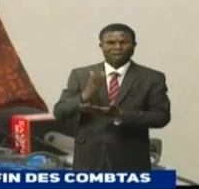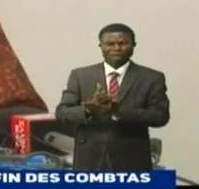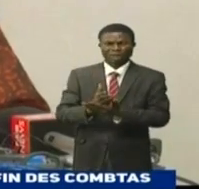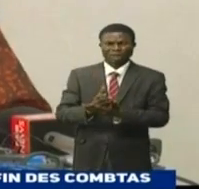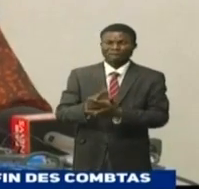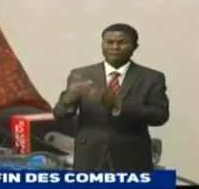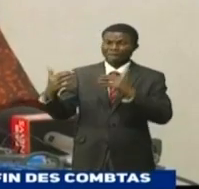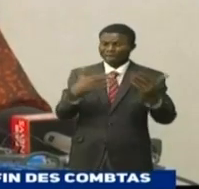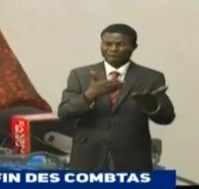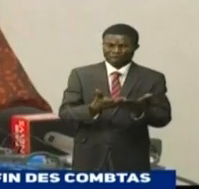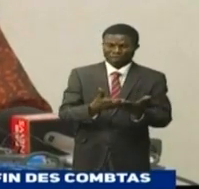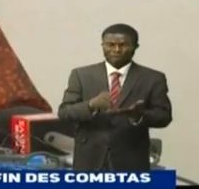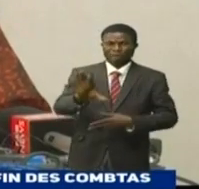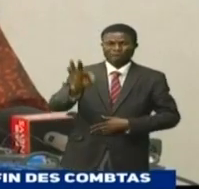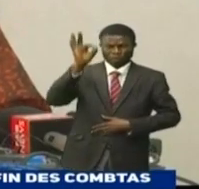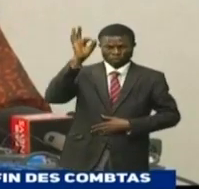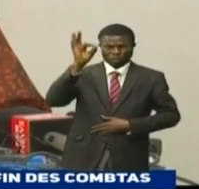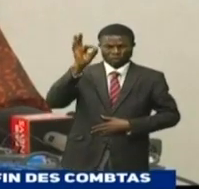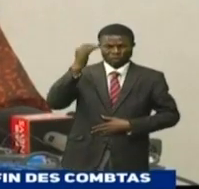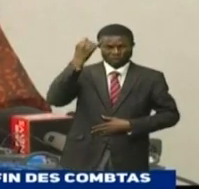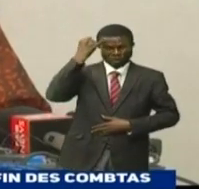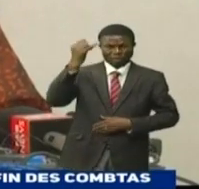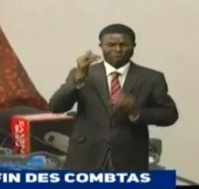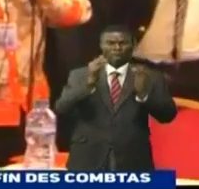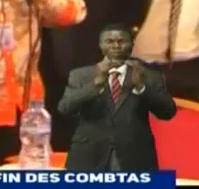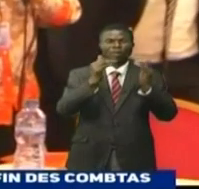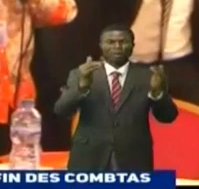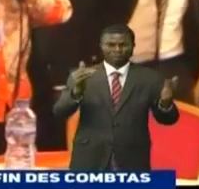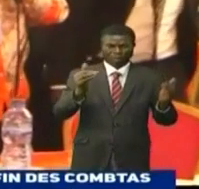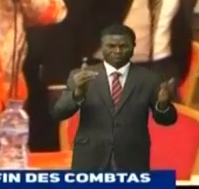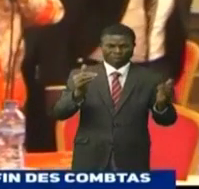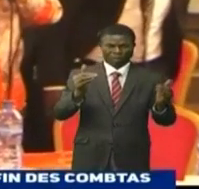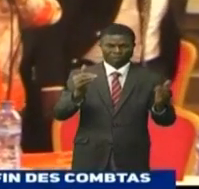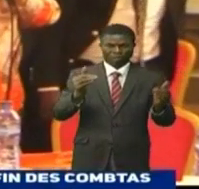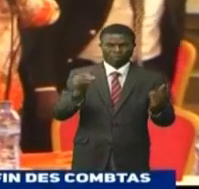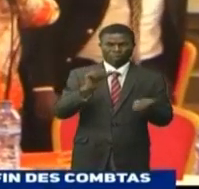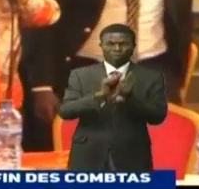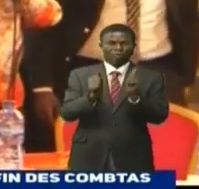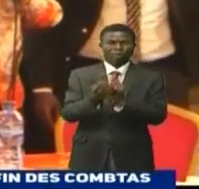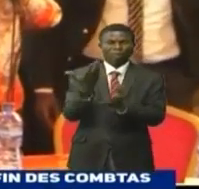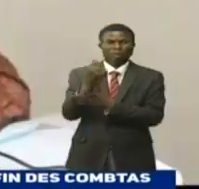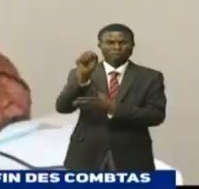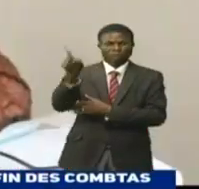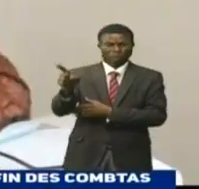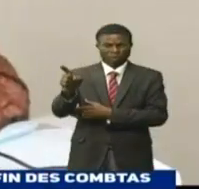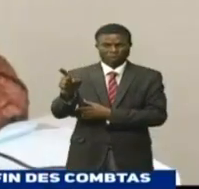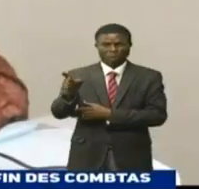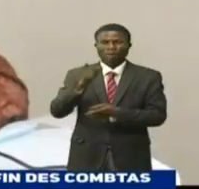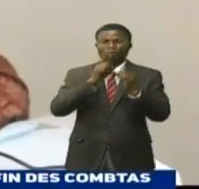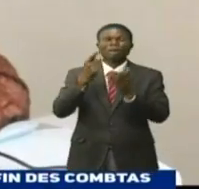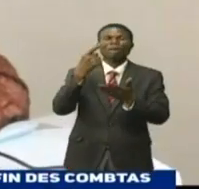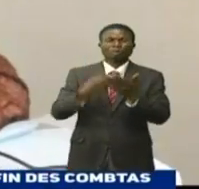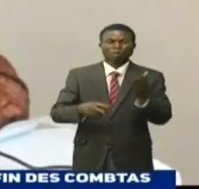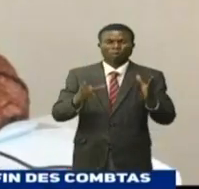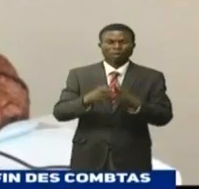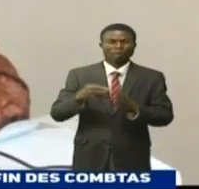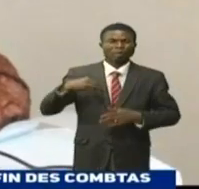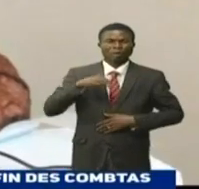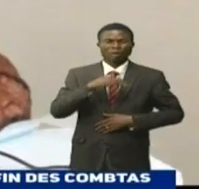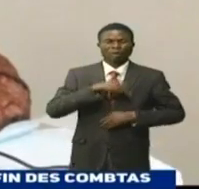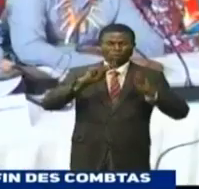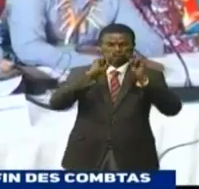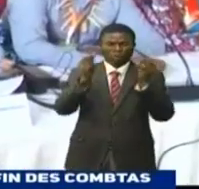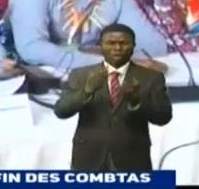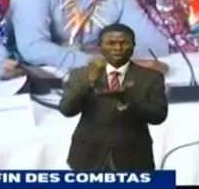et choisir la voie de la paix à la question lui poser sur le contenu des échanges qu'il a eu avec les membres du corps